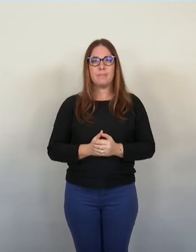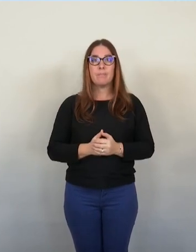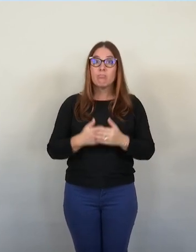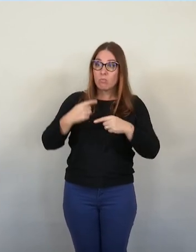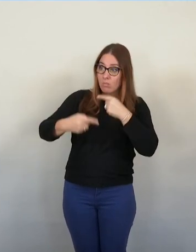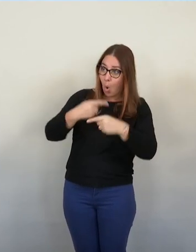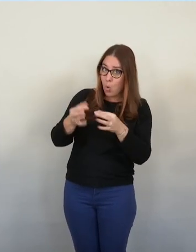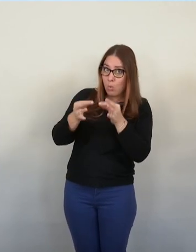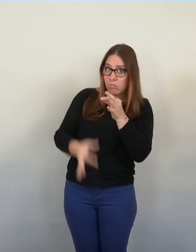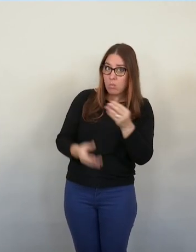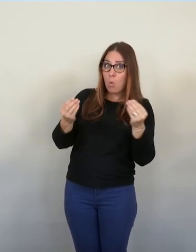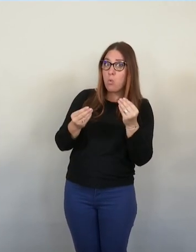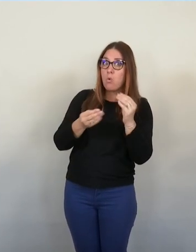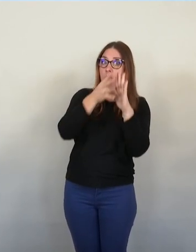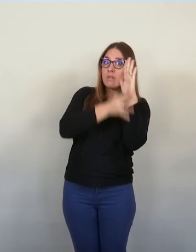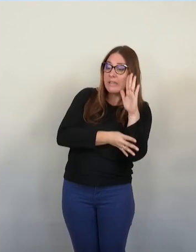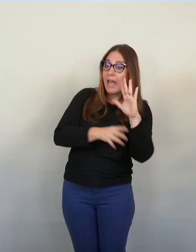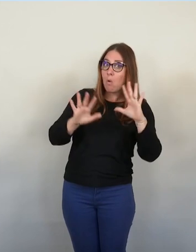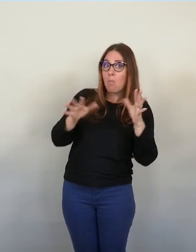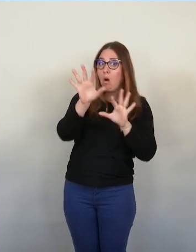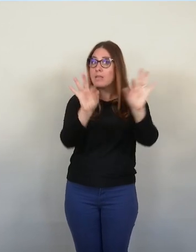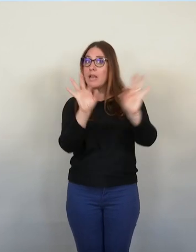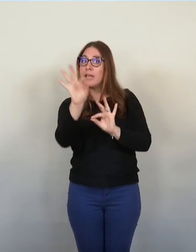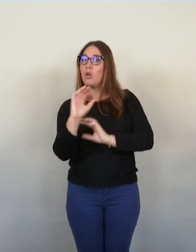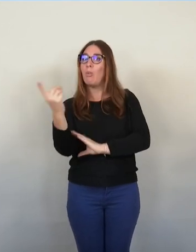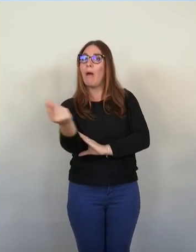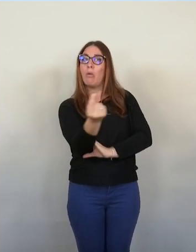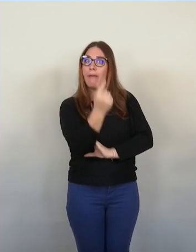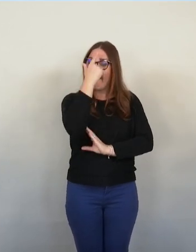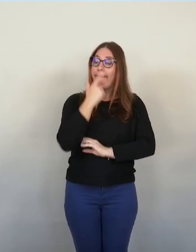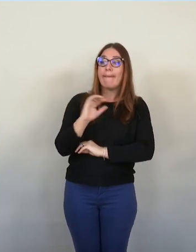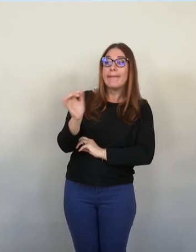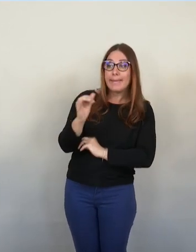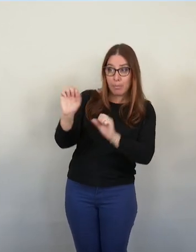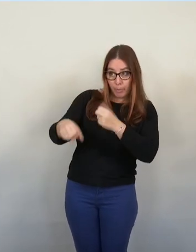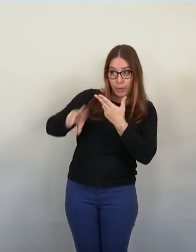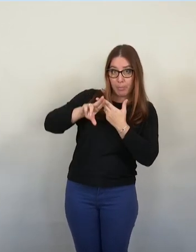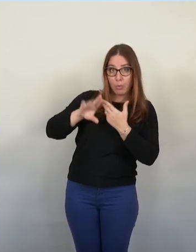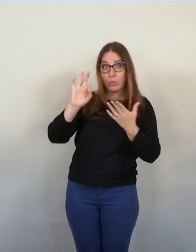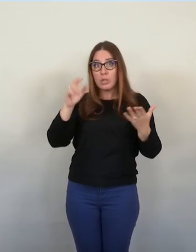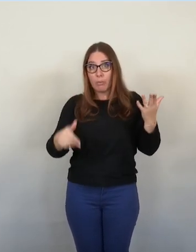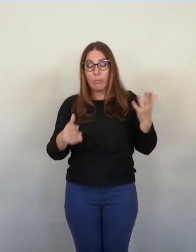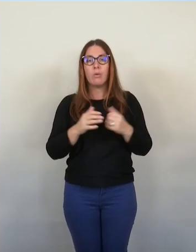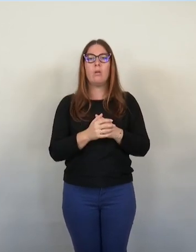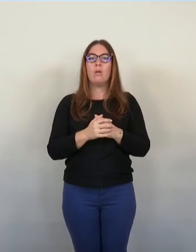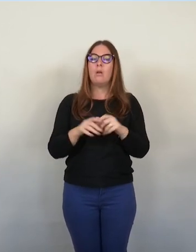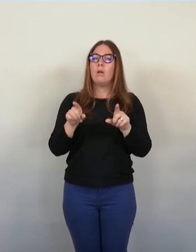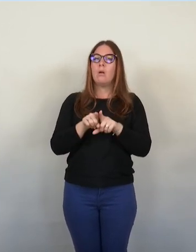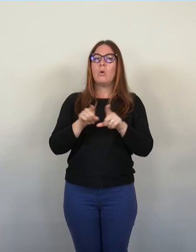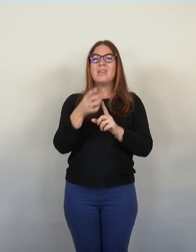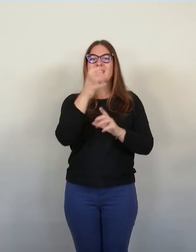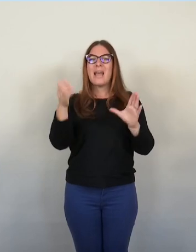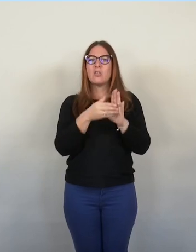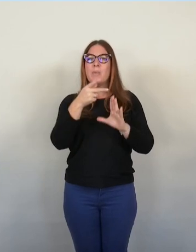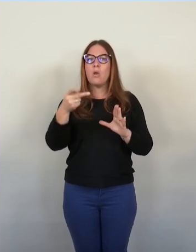sommes de la définition de ce cahier des charges voire de la sélection de ces acteurs tiers pouvez-vous également nous dire comment seront utilisés les 400000